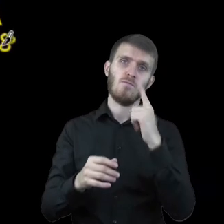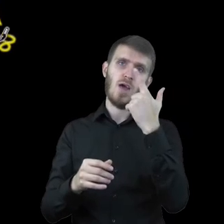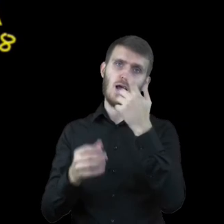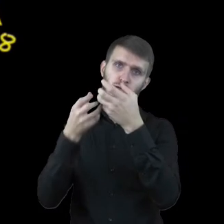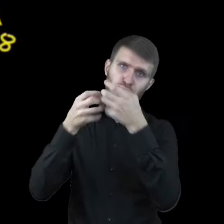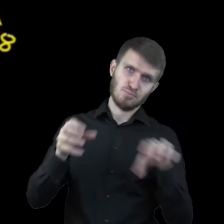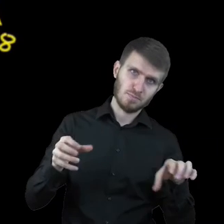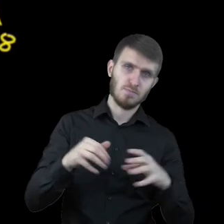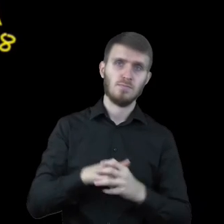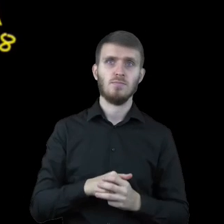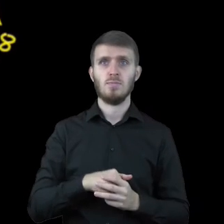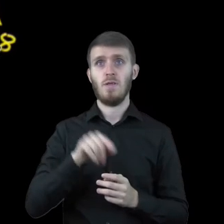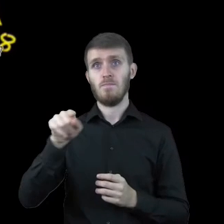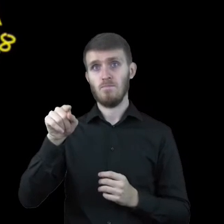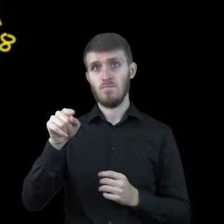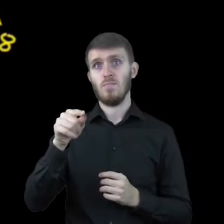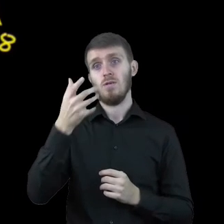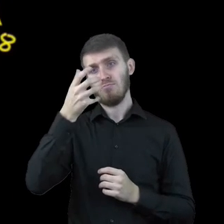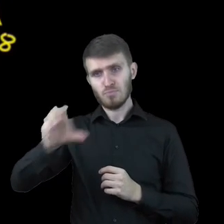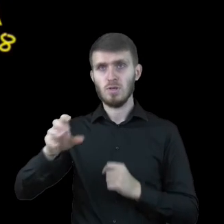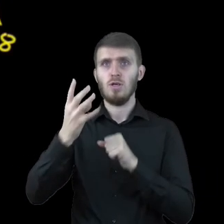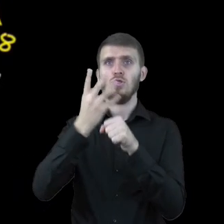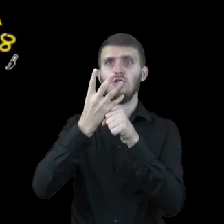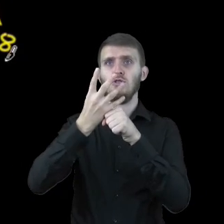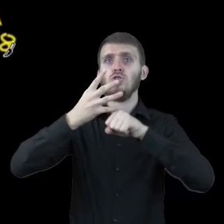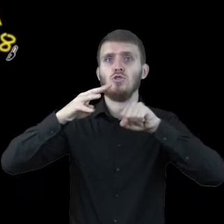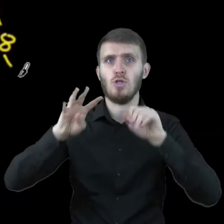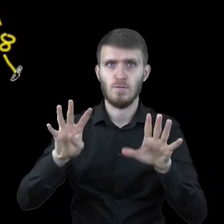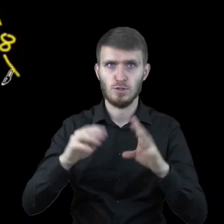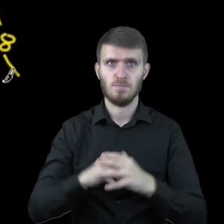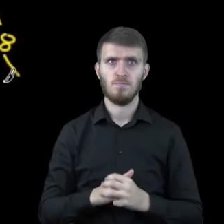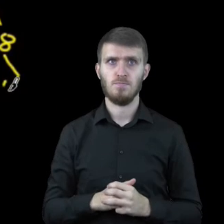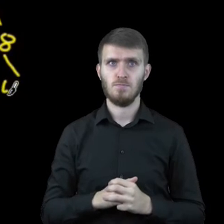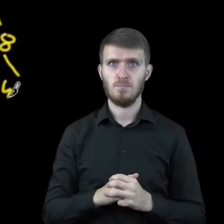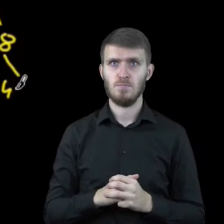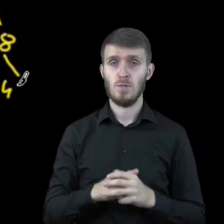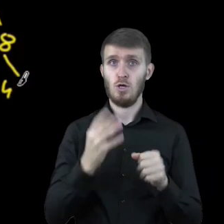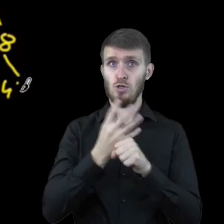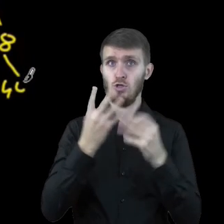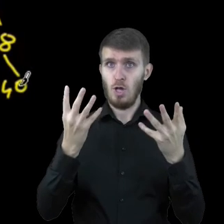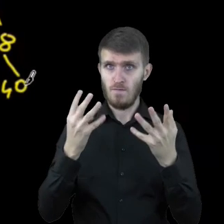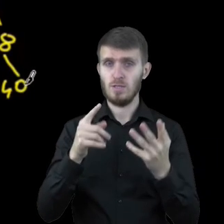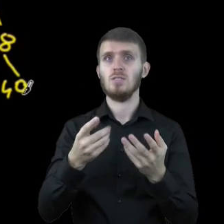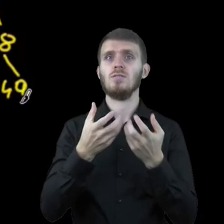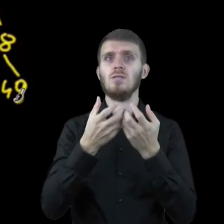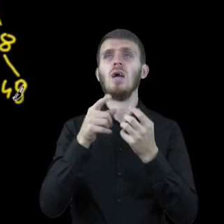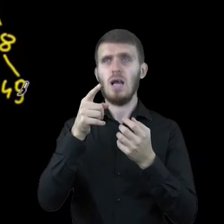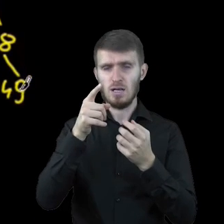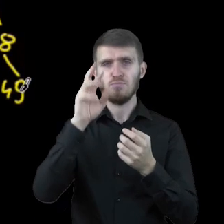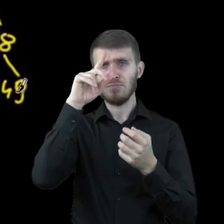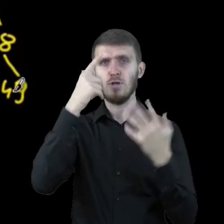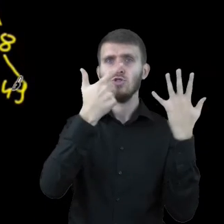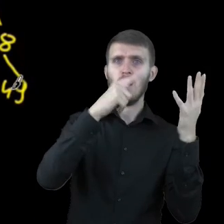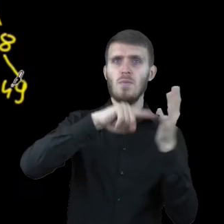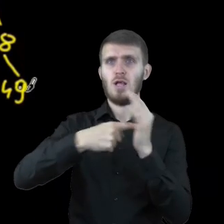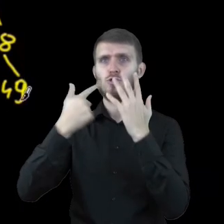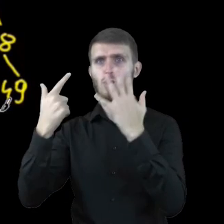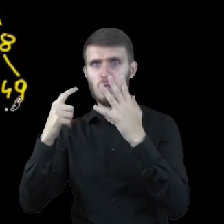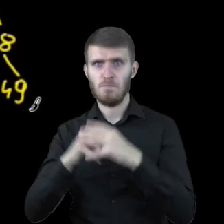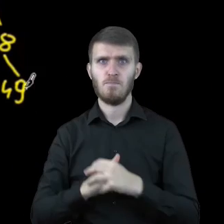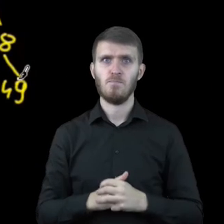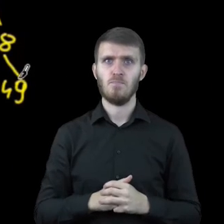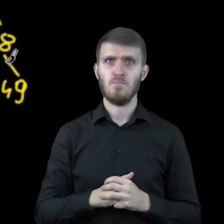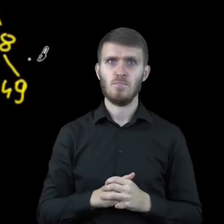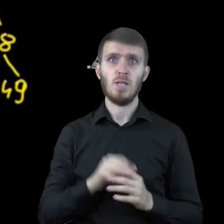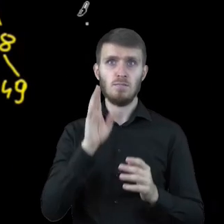To również jest parzysty, więc znowu korzystamy z dwójki. Tutaj 2, tutaj 49. Widzimy, że 49